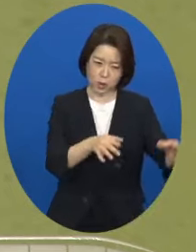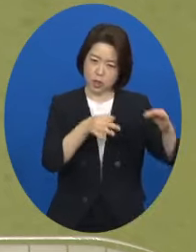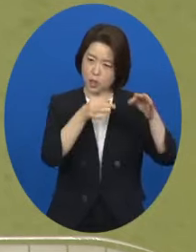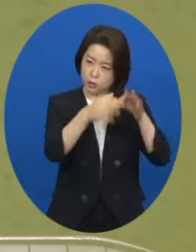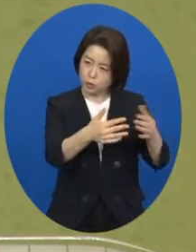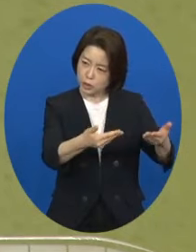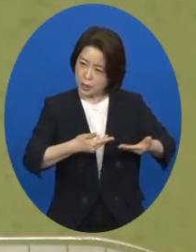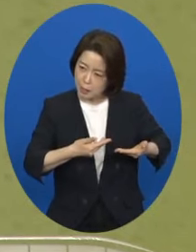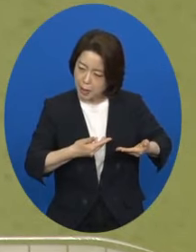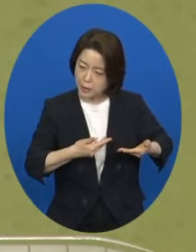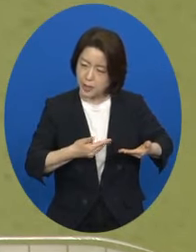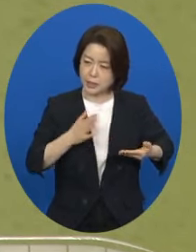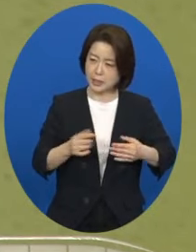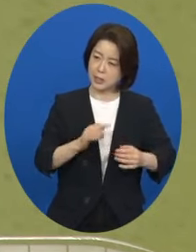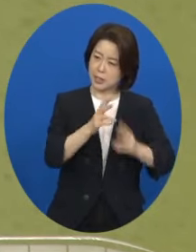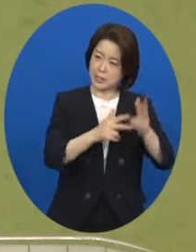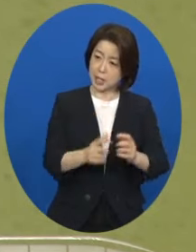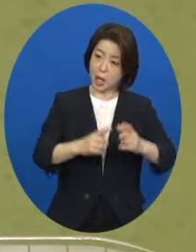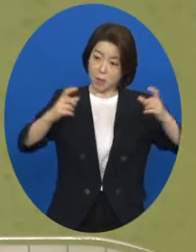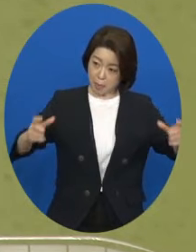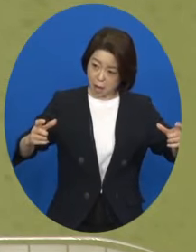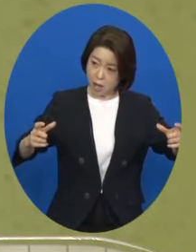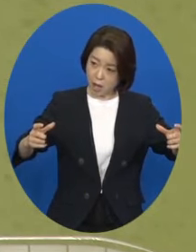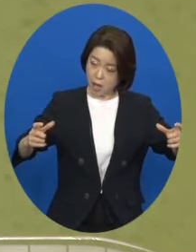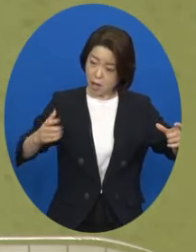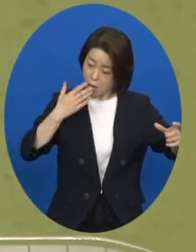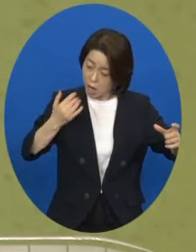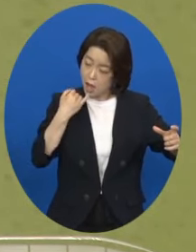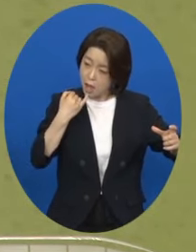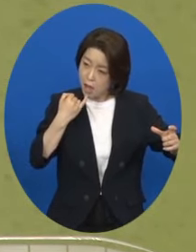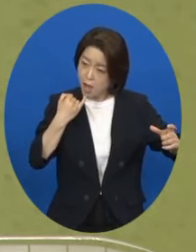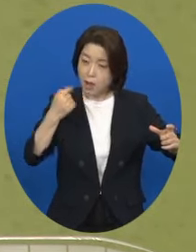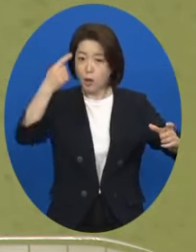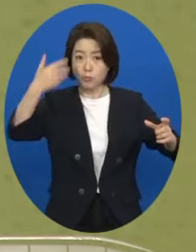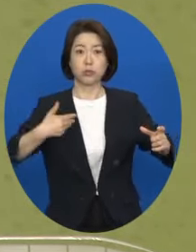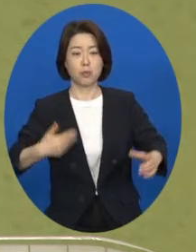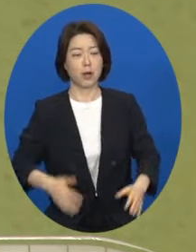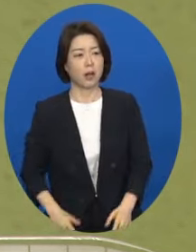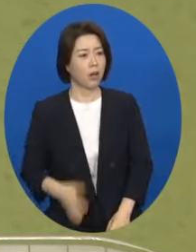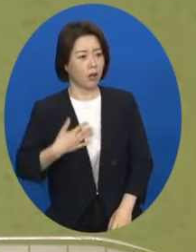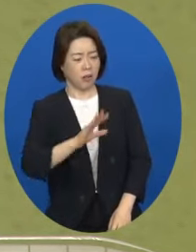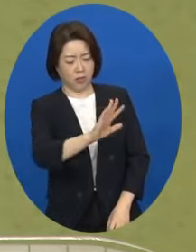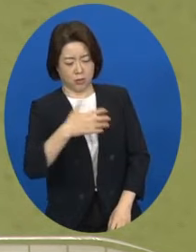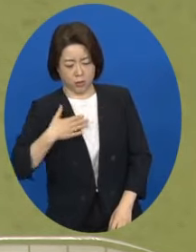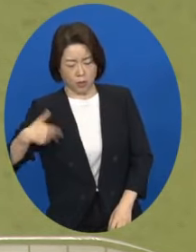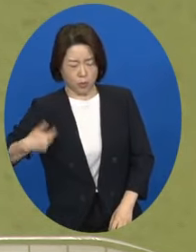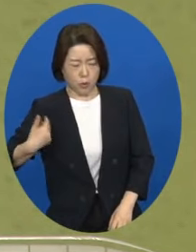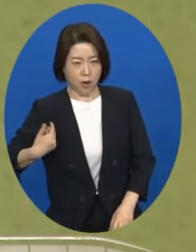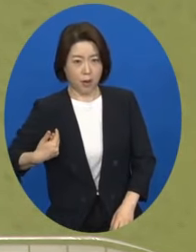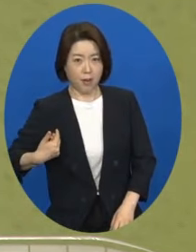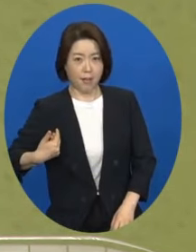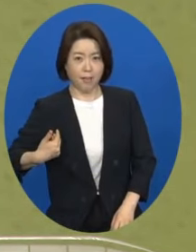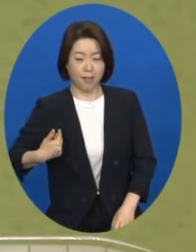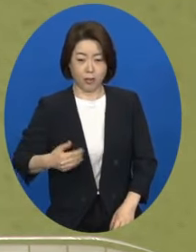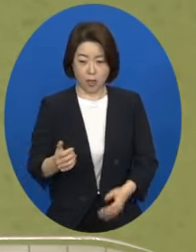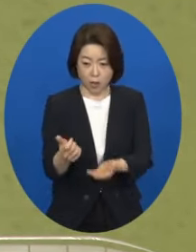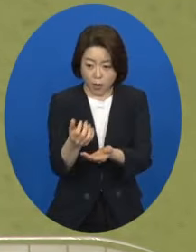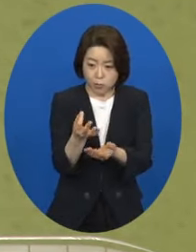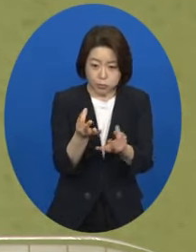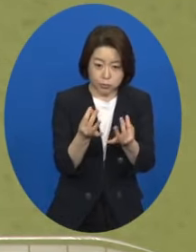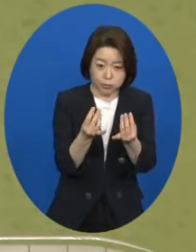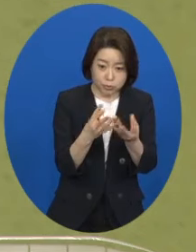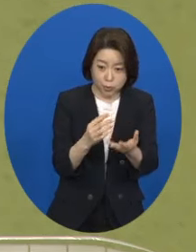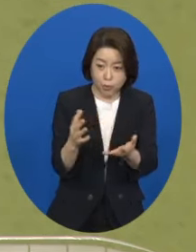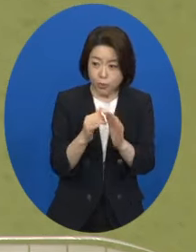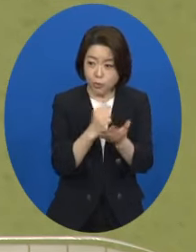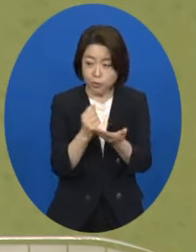저렇게 물어보시는 거예요. 제가 뭐라고 할게요? 저도 몰라요. 아니 제가 그걸 어떻게 알아요? 제가 뭐 점쟁이도 아니고 뭐 제가